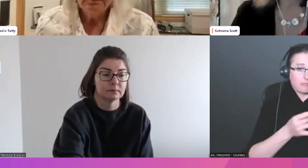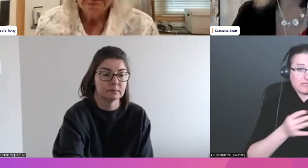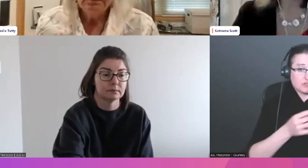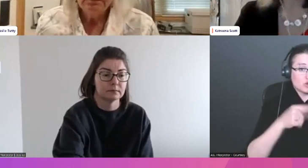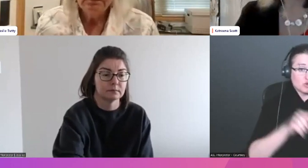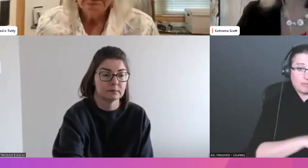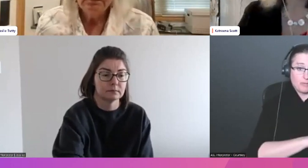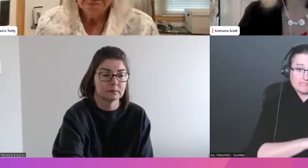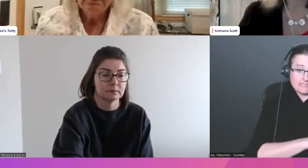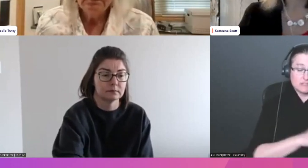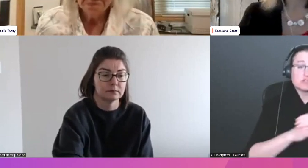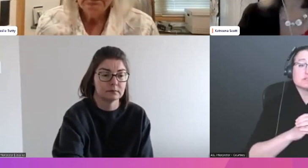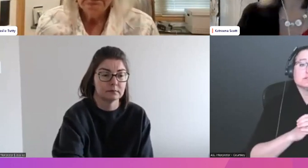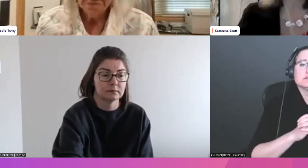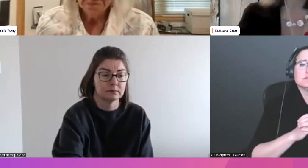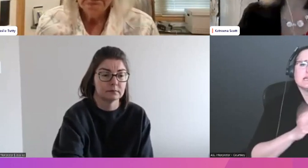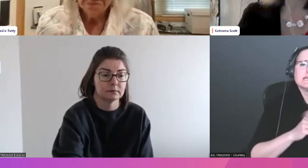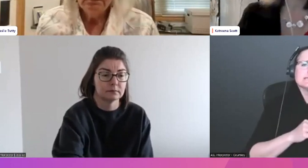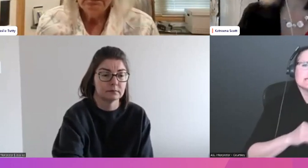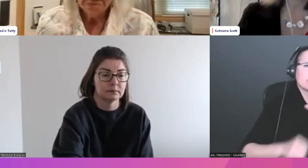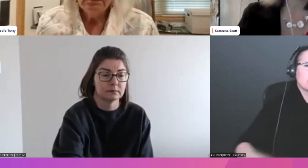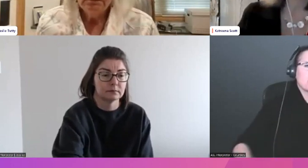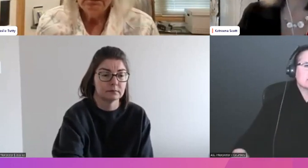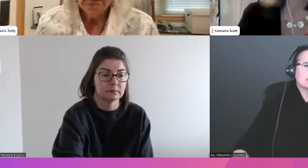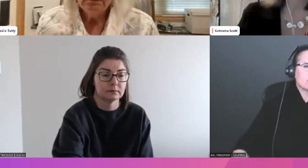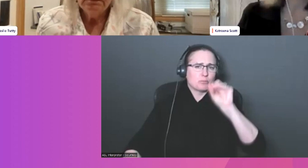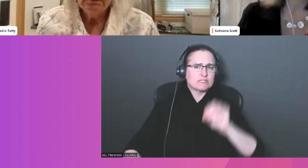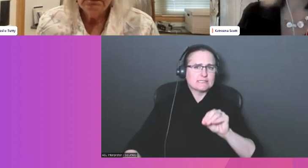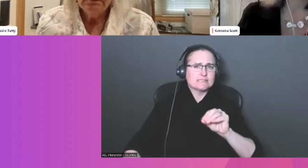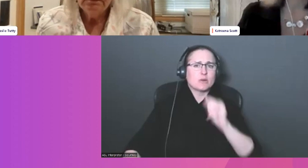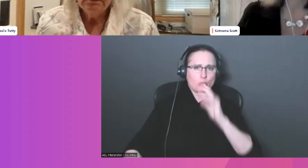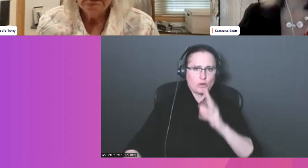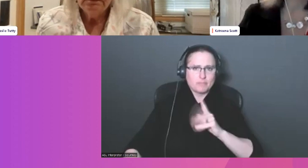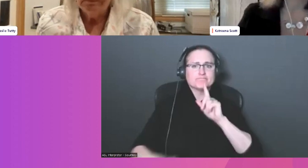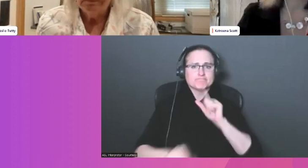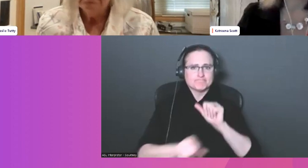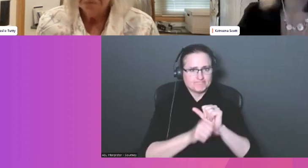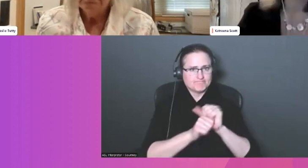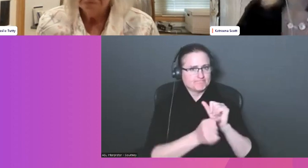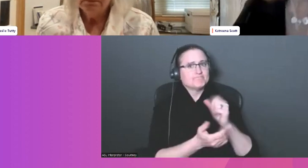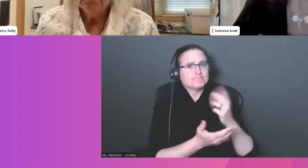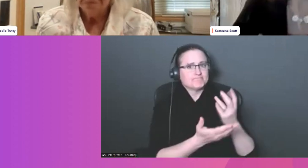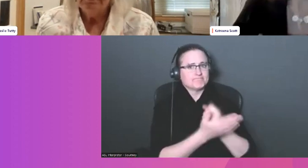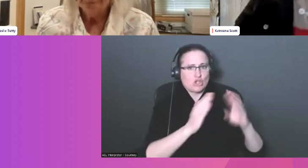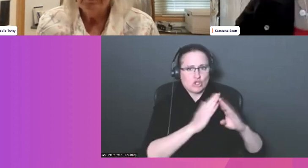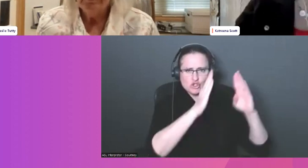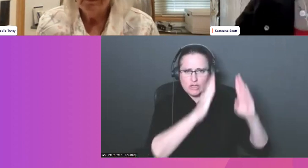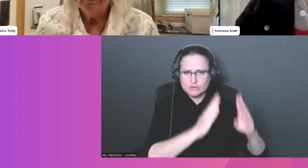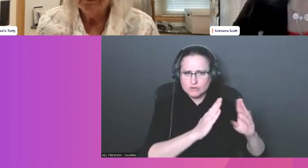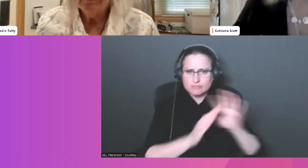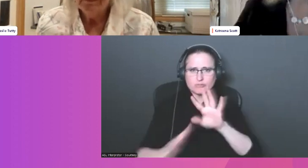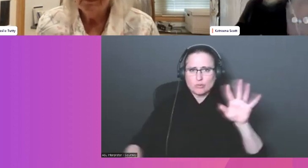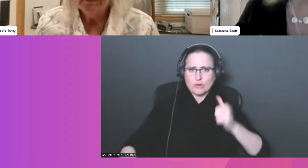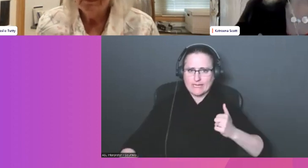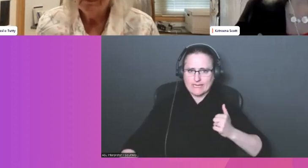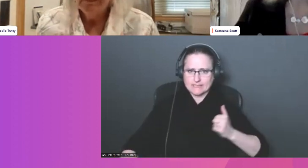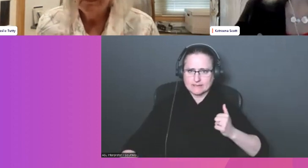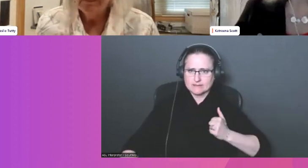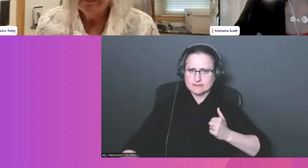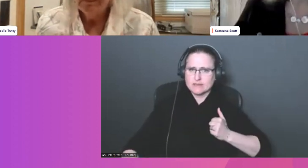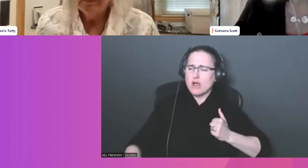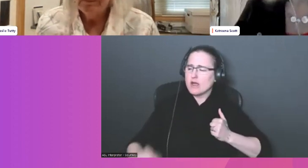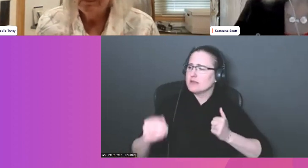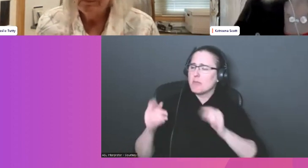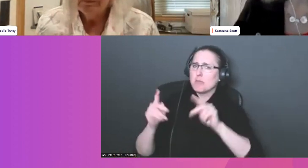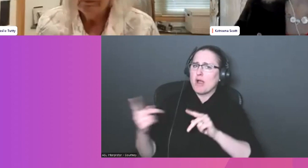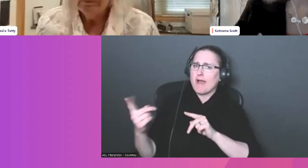Vous aviez mentionné dans votre présentation que seulement 7% des femmes vont utiliser les